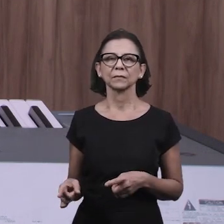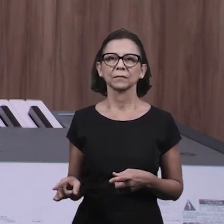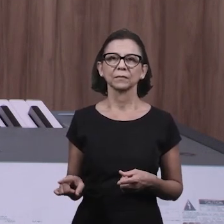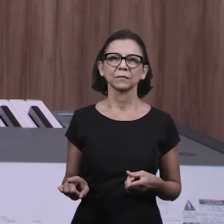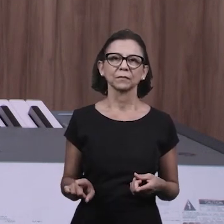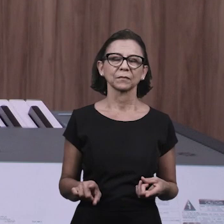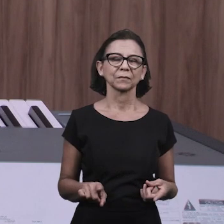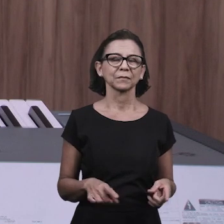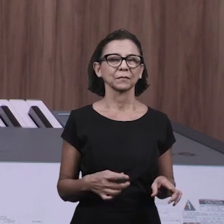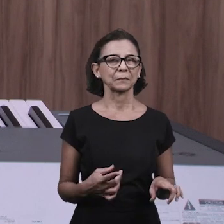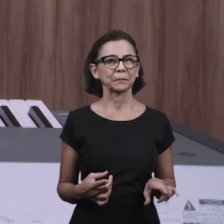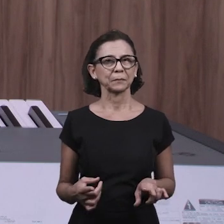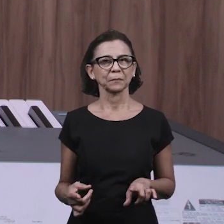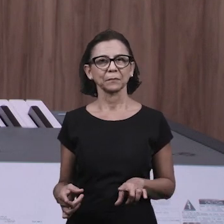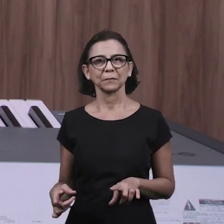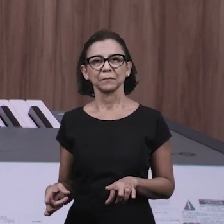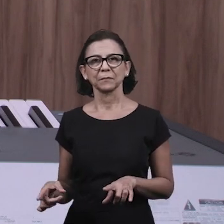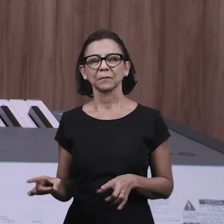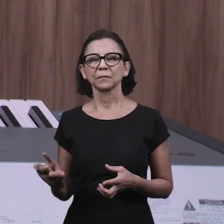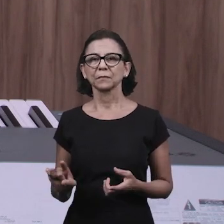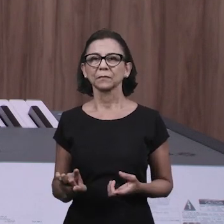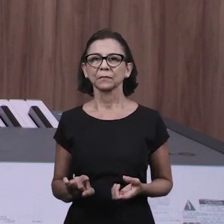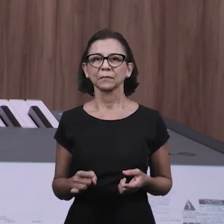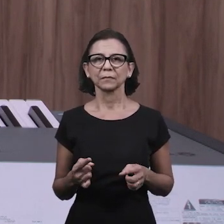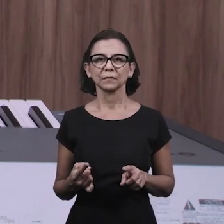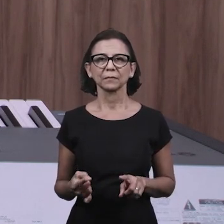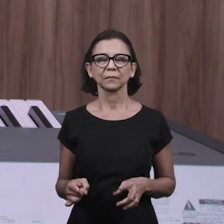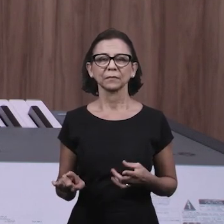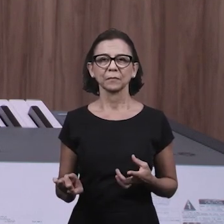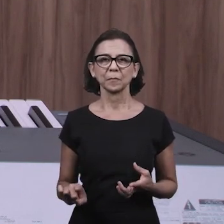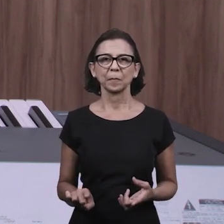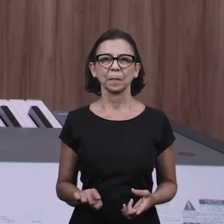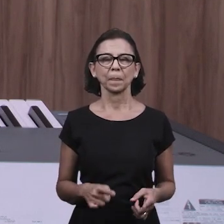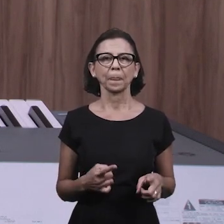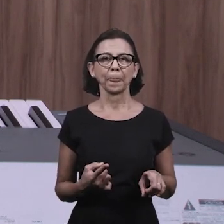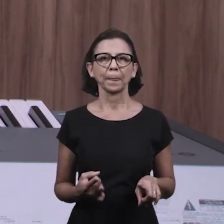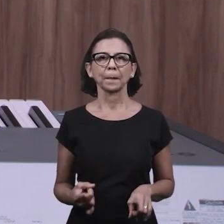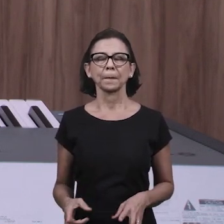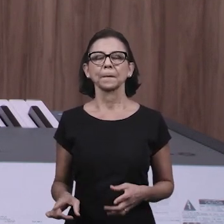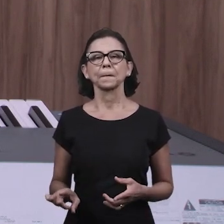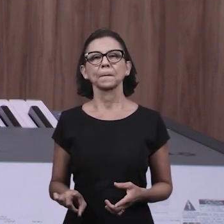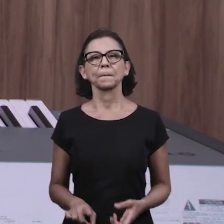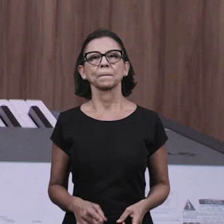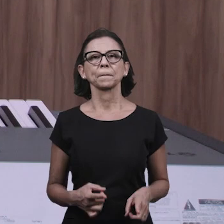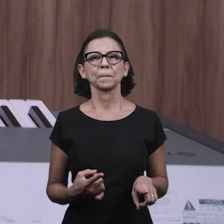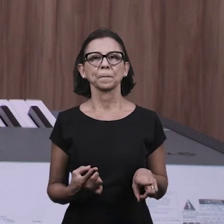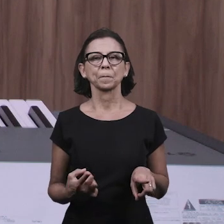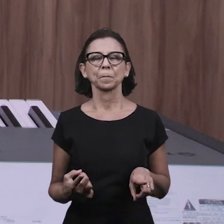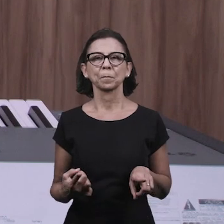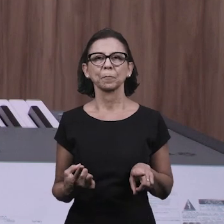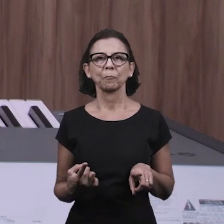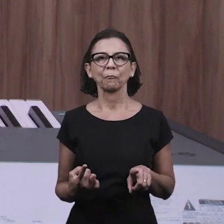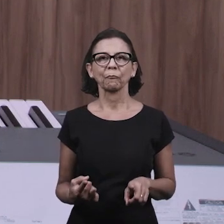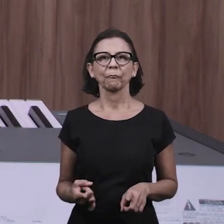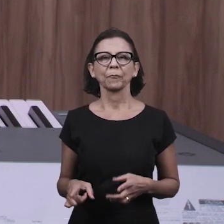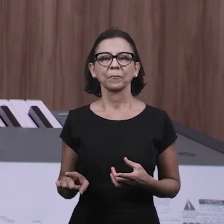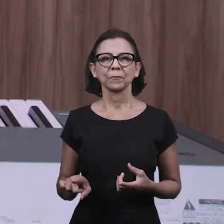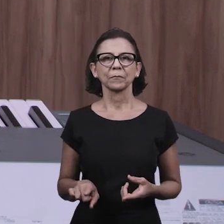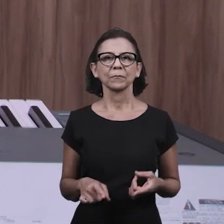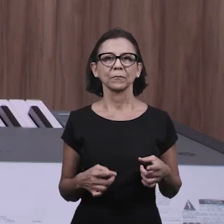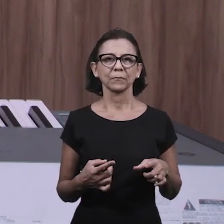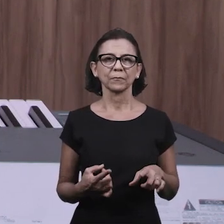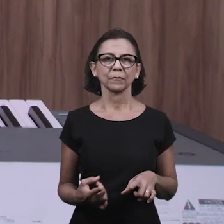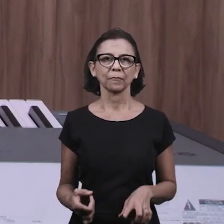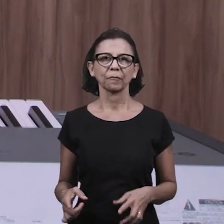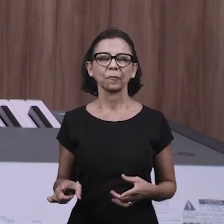Lá, sol, fá, mi. Ré, mi, fá, mi,